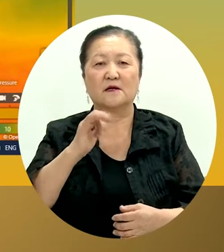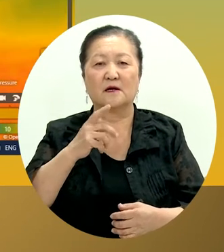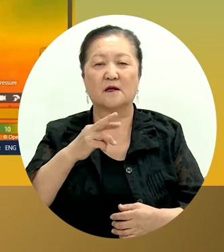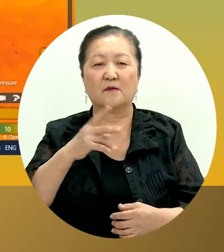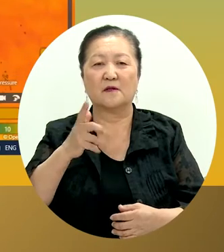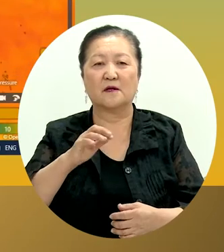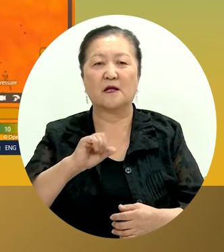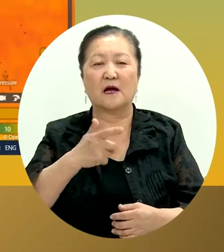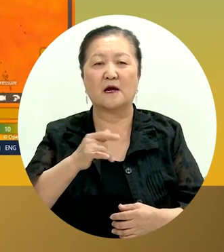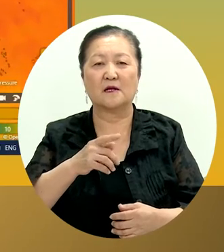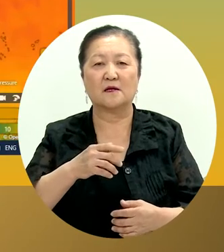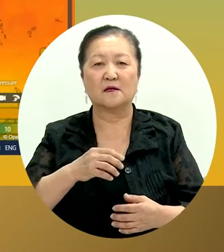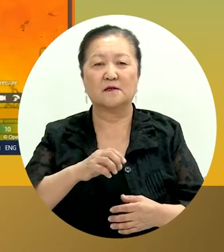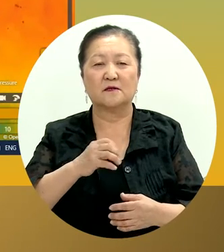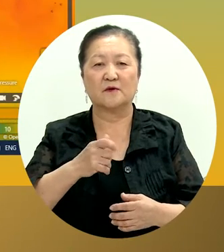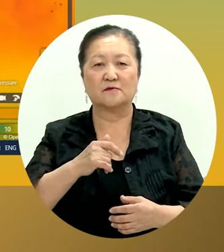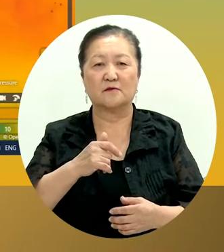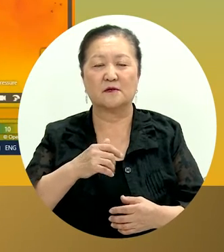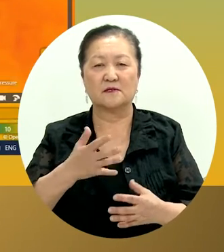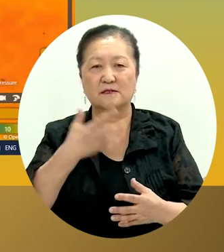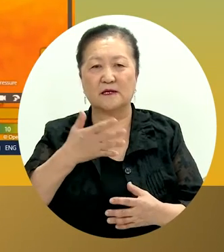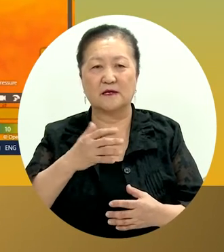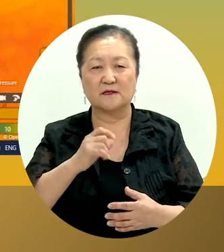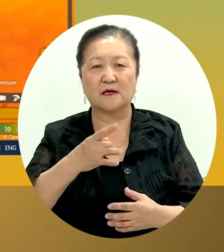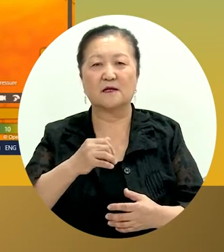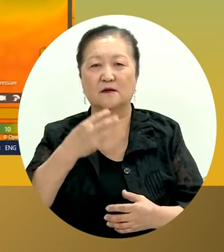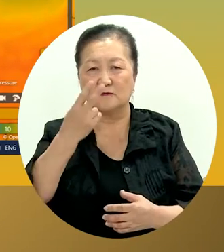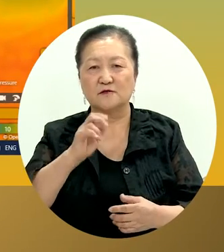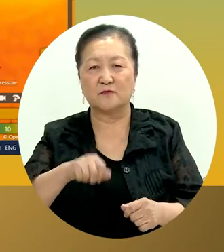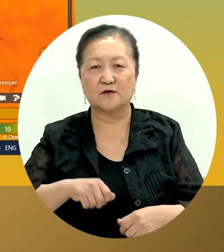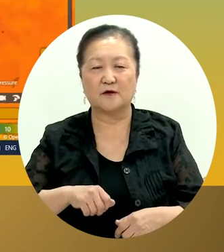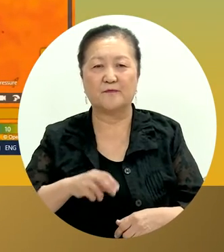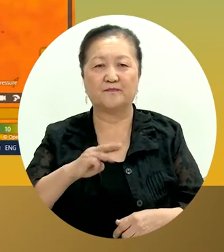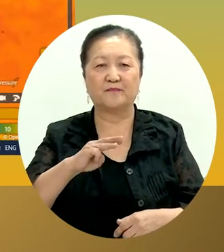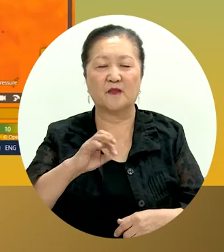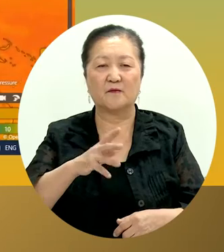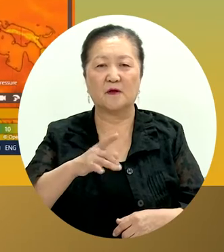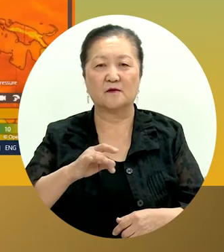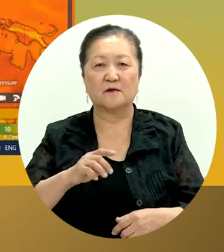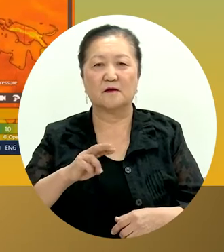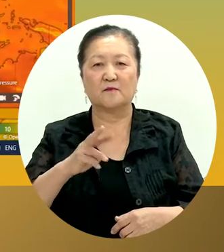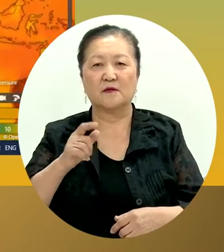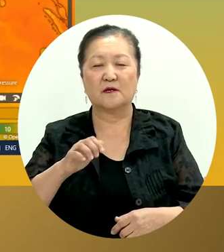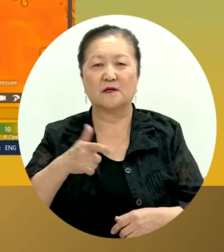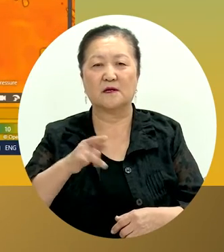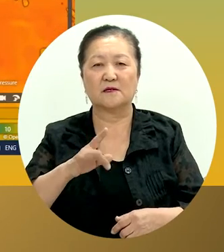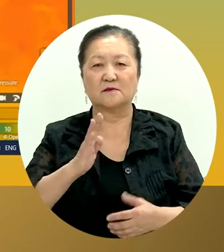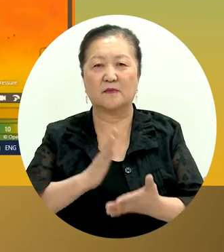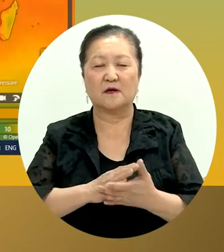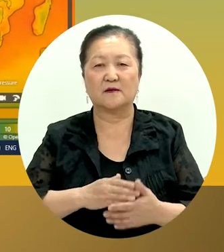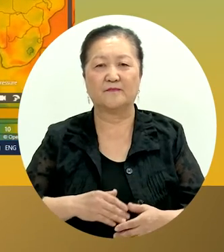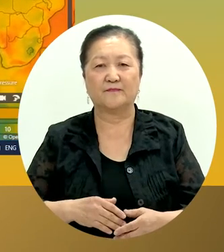агаарын мэдээлэл, агаарын температур, салхи, даралтын талаар мэдээллүүдийг хараарай. За ингээд энэ температурын мэдээлэл гарч ирж байна. За энэ бичлэгнээс